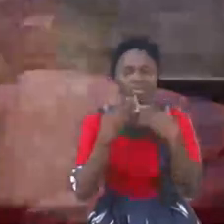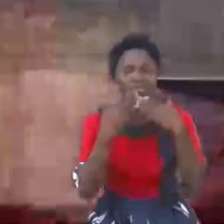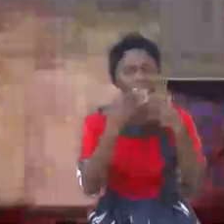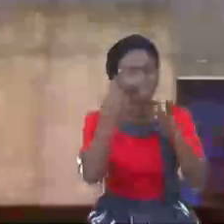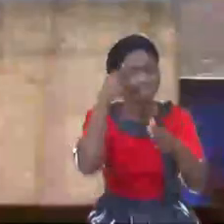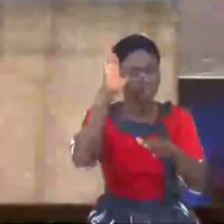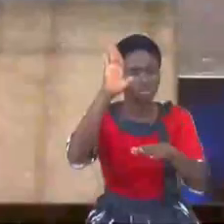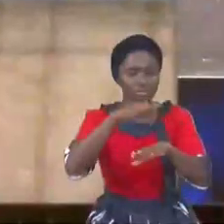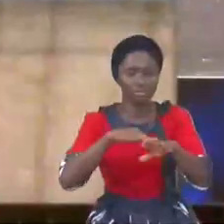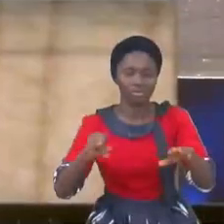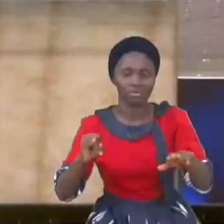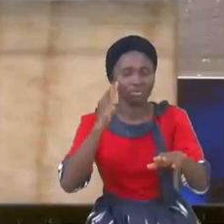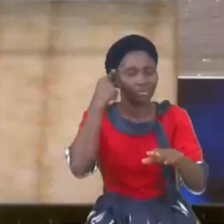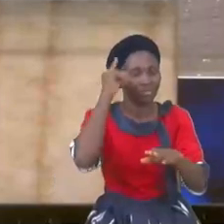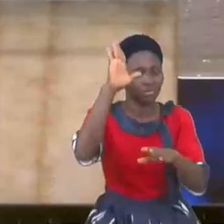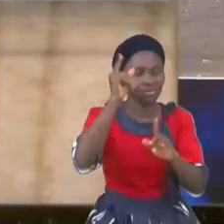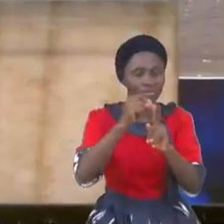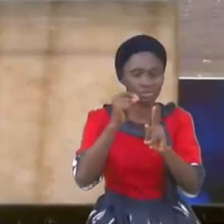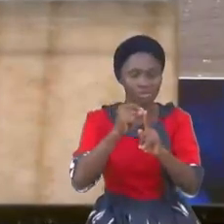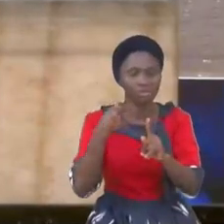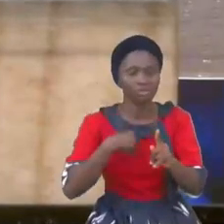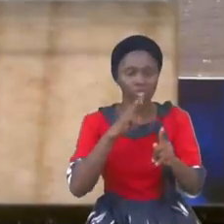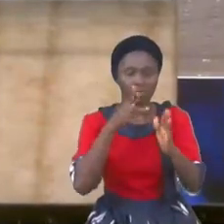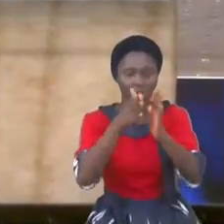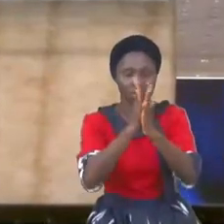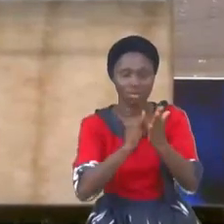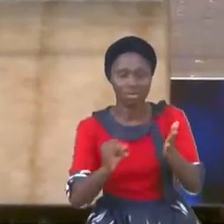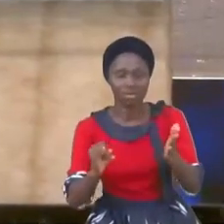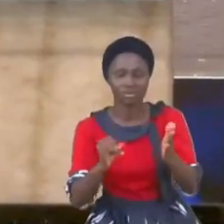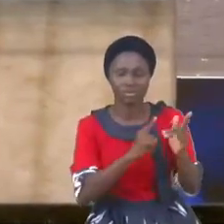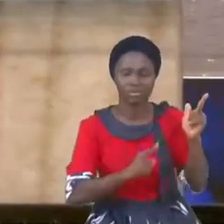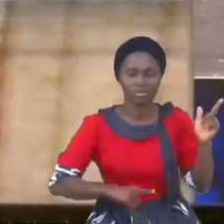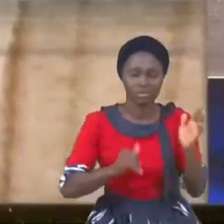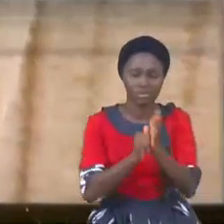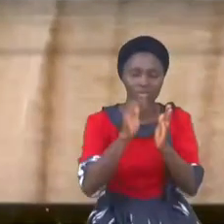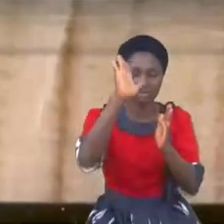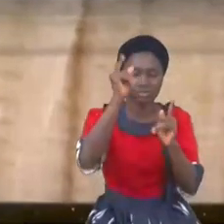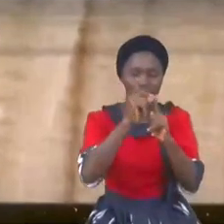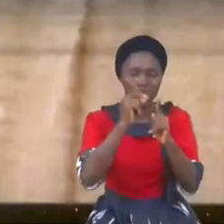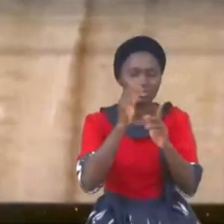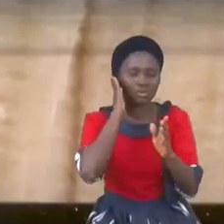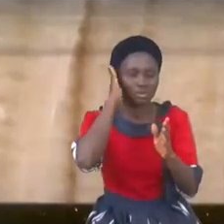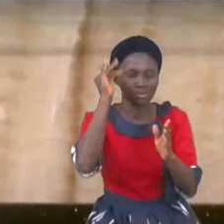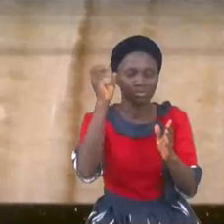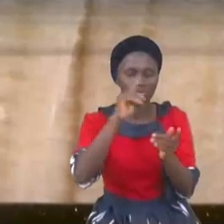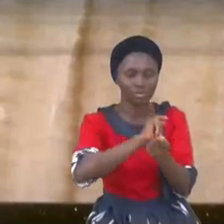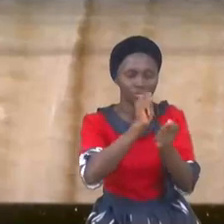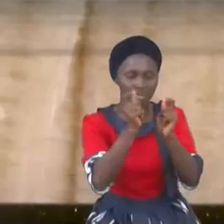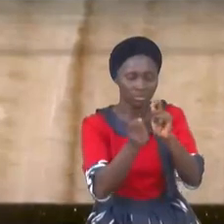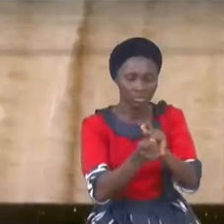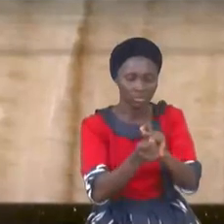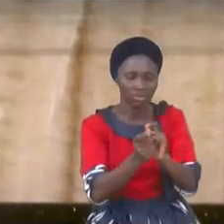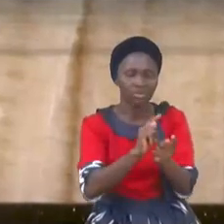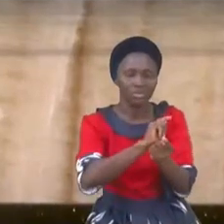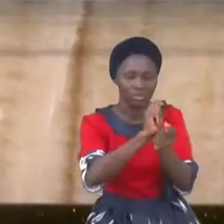Merci pour ta parole. Nous demandons que ta parole nous transforme, nous